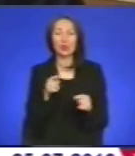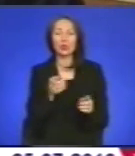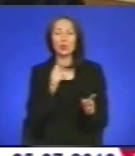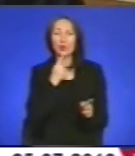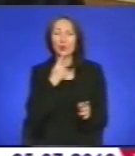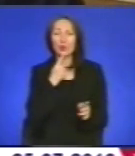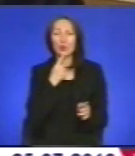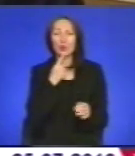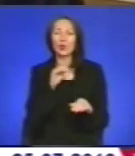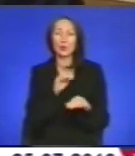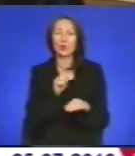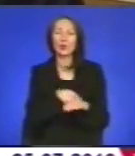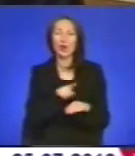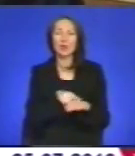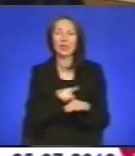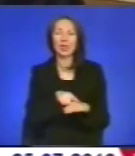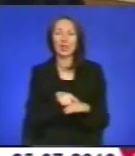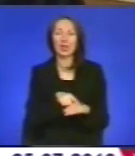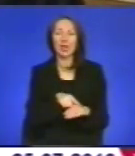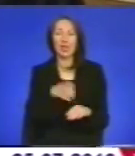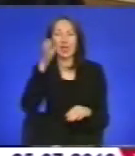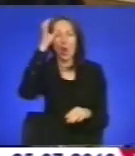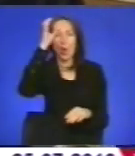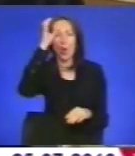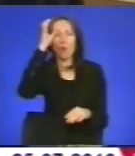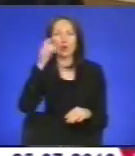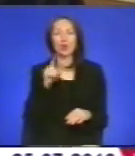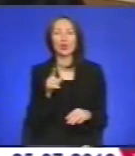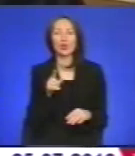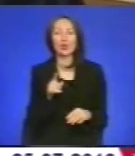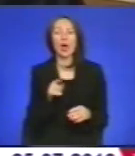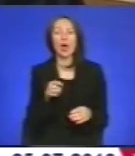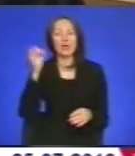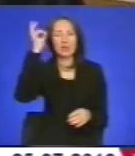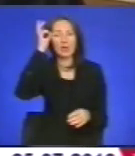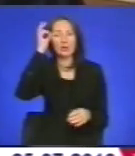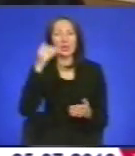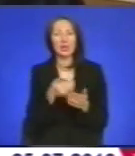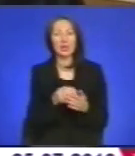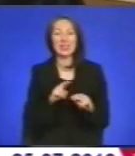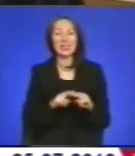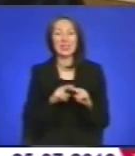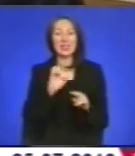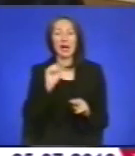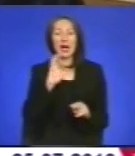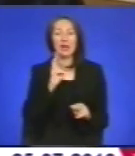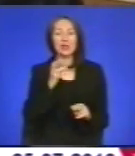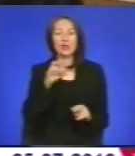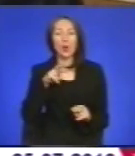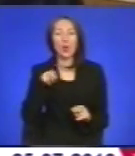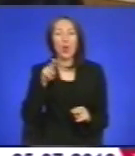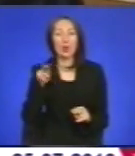довести науково. Наприклад, то, про що згадувалося, наприклад, про хрещення Аскольда.